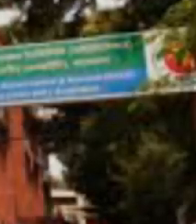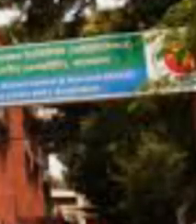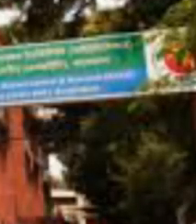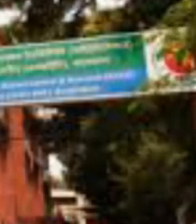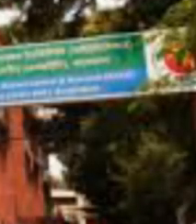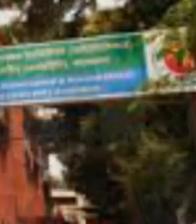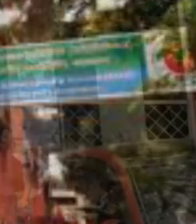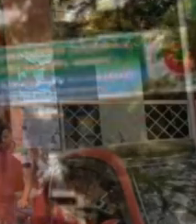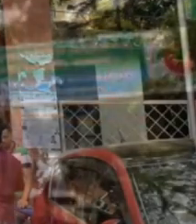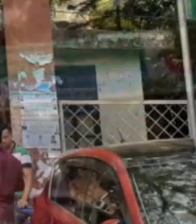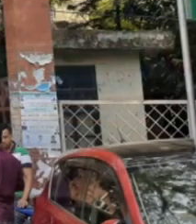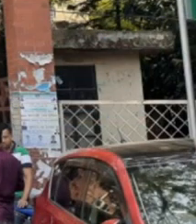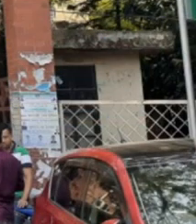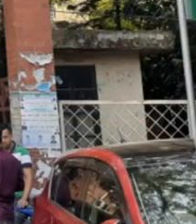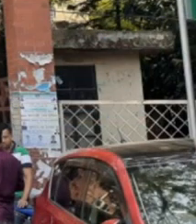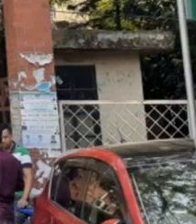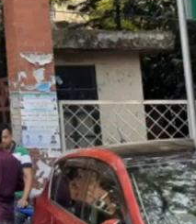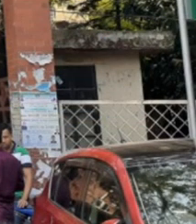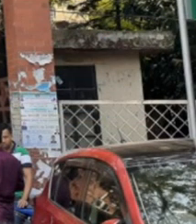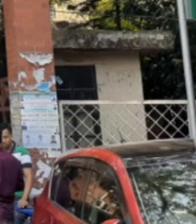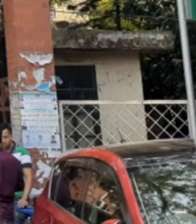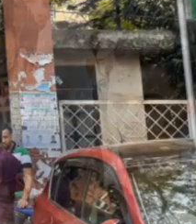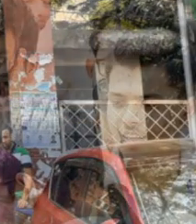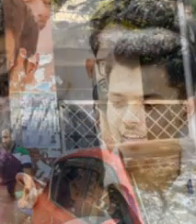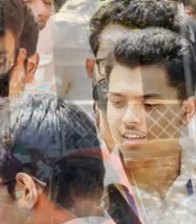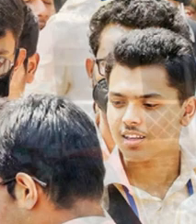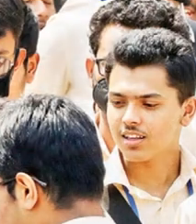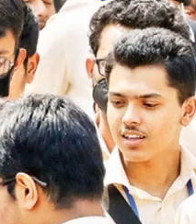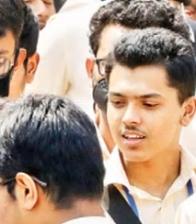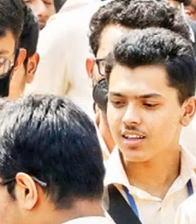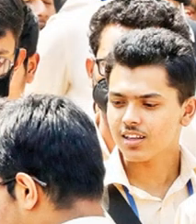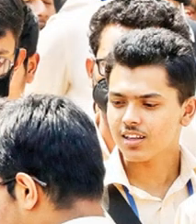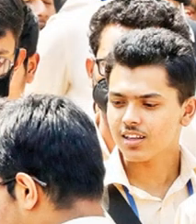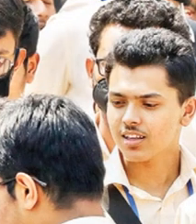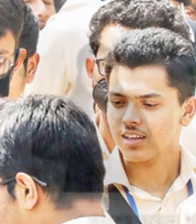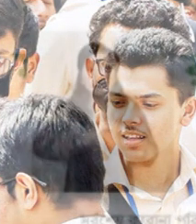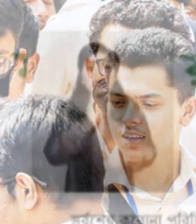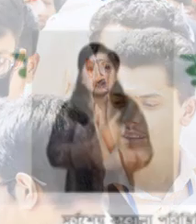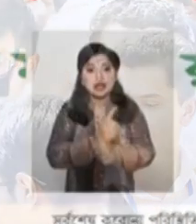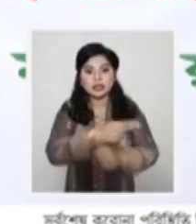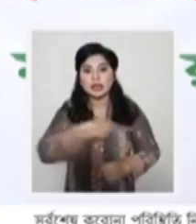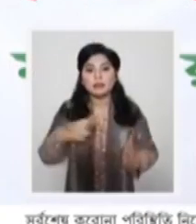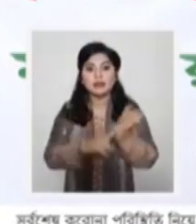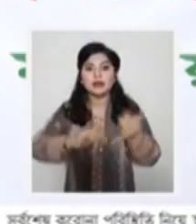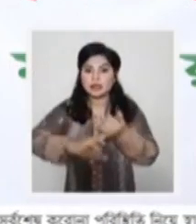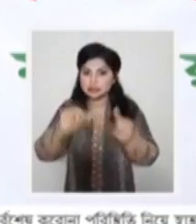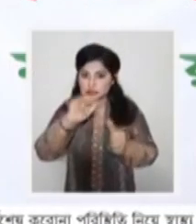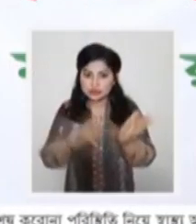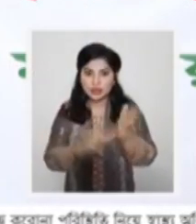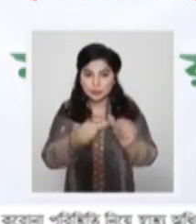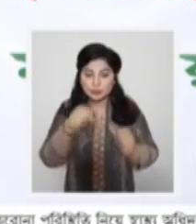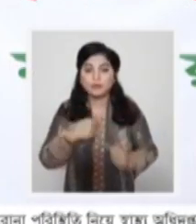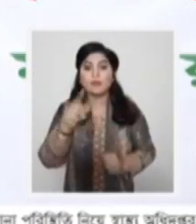প্রিয় সাংবাদিক ভাই ও বোনেরা, সম্মানিত দর্শক শ্রোতাবৃন্দ, প্রিয় দেশবাসী এবং বাংলাদেশী প্রবাসী ভাই ও বোনেরা যে যেখানে